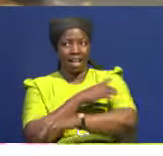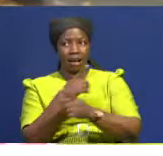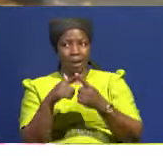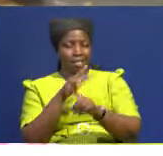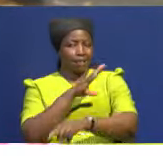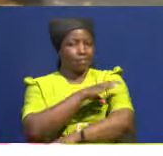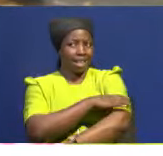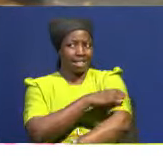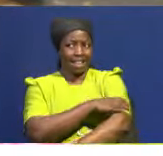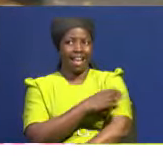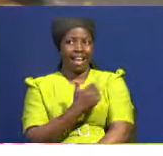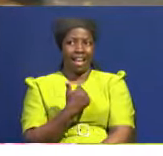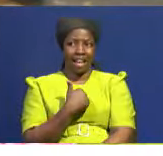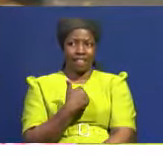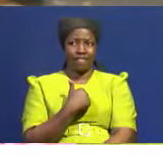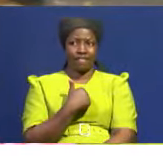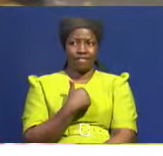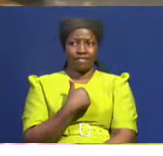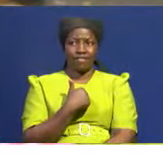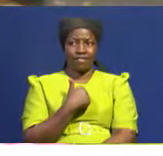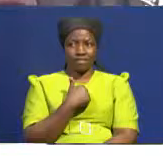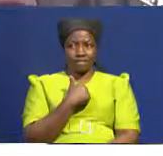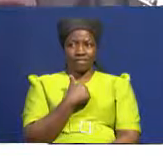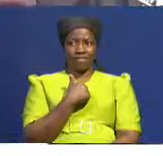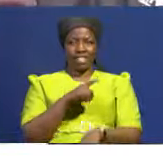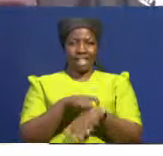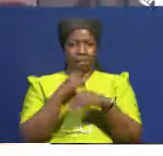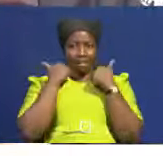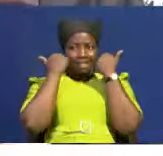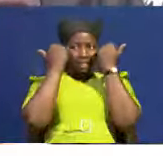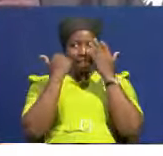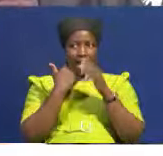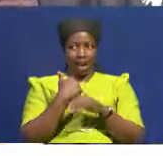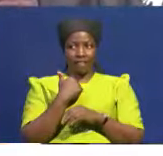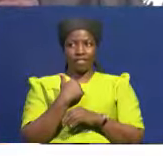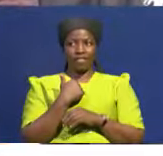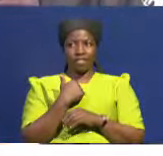pressure huwa nayo. Akiwa pressed huwa na pressure. Tuvicha ni mtu